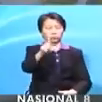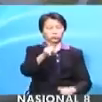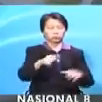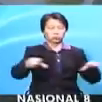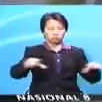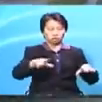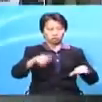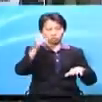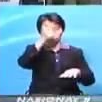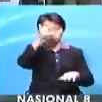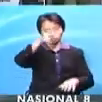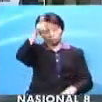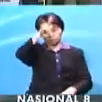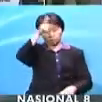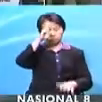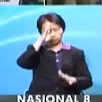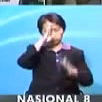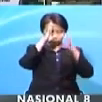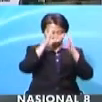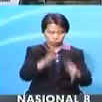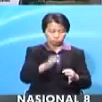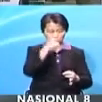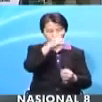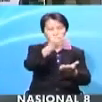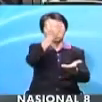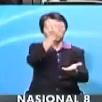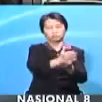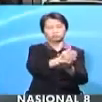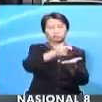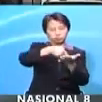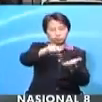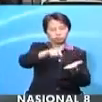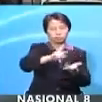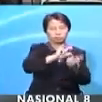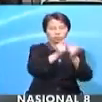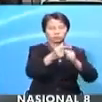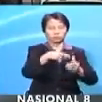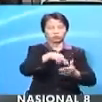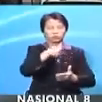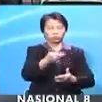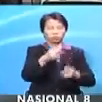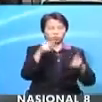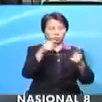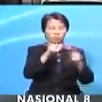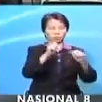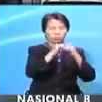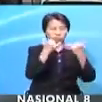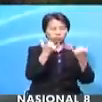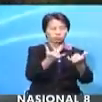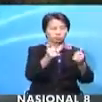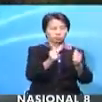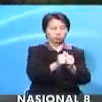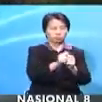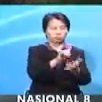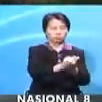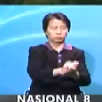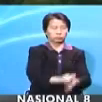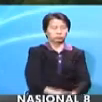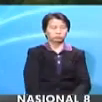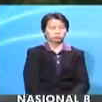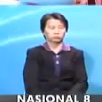ikutan kerajaan memutuskan untuk menghentikan bayaran papasan kepada Sarekat konsesi terlipat